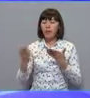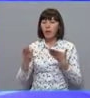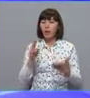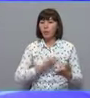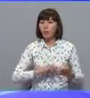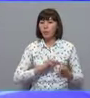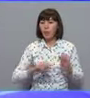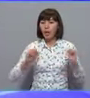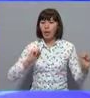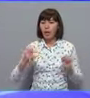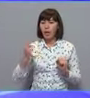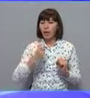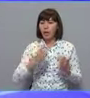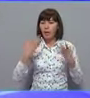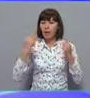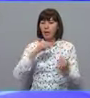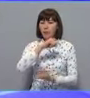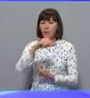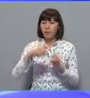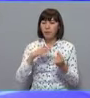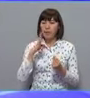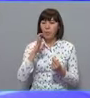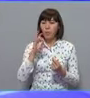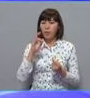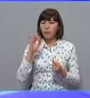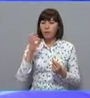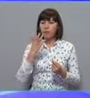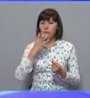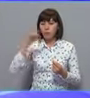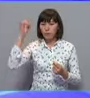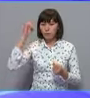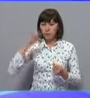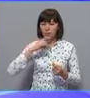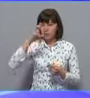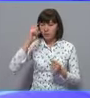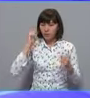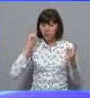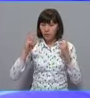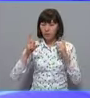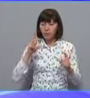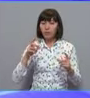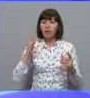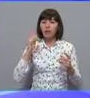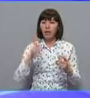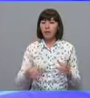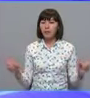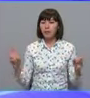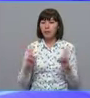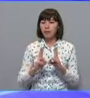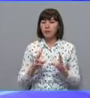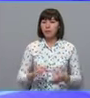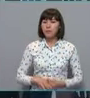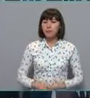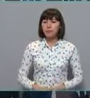тобы іссапардың екінші күні кәсіпкерлер мен Мұхтар Әуезов атындағы Оңтүстік Қазақстан мемлекеттік университетінің студенттерімен кездесті.